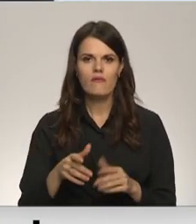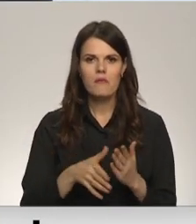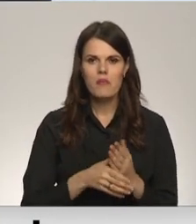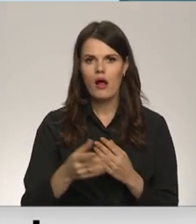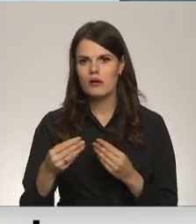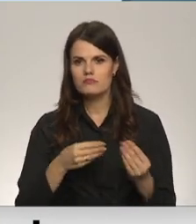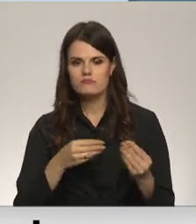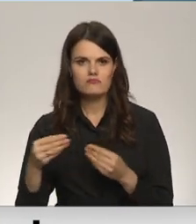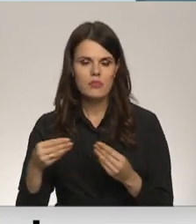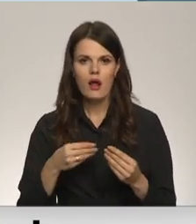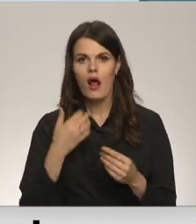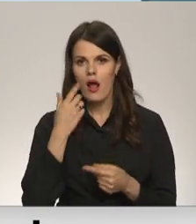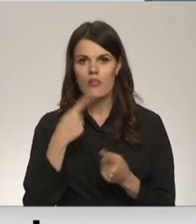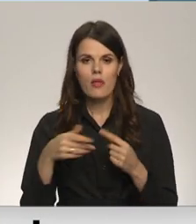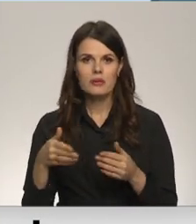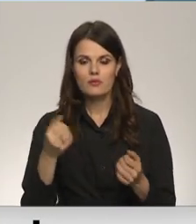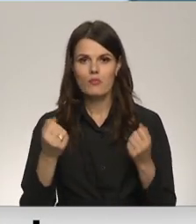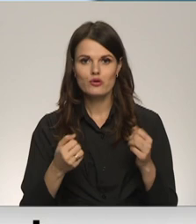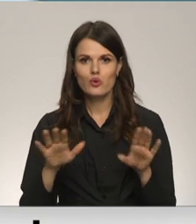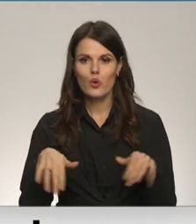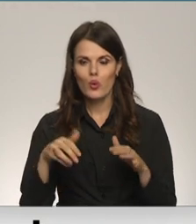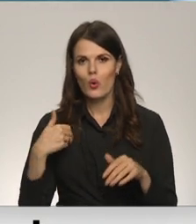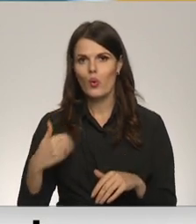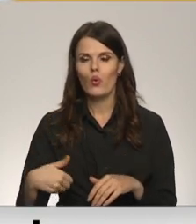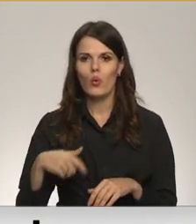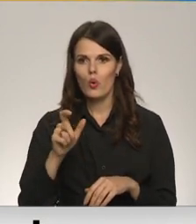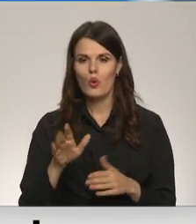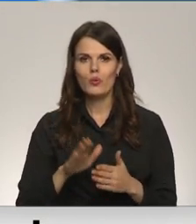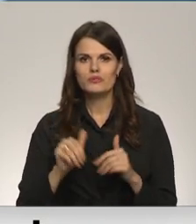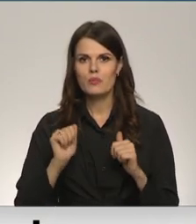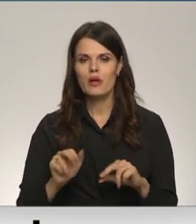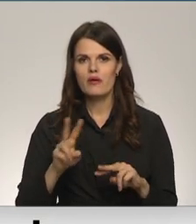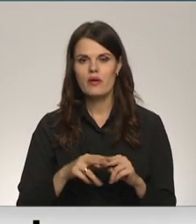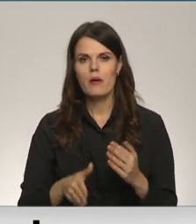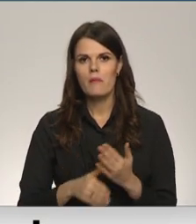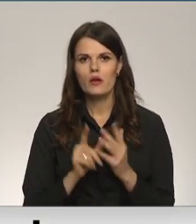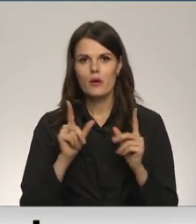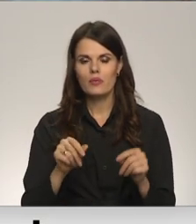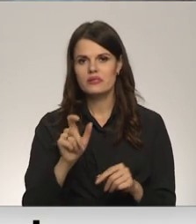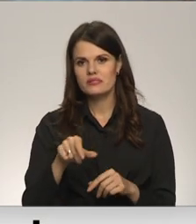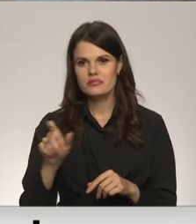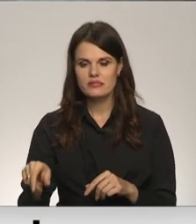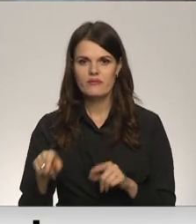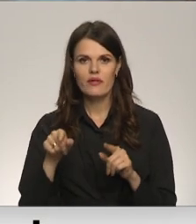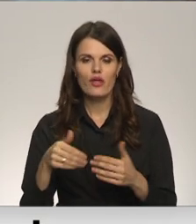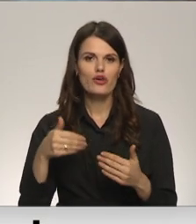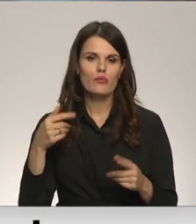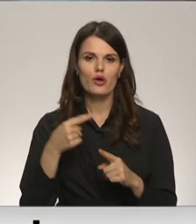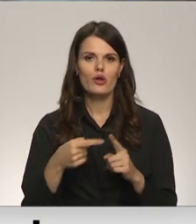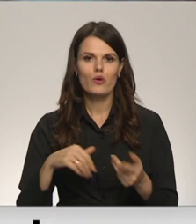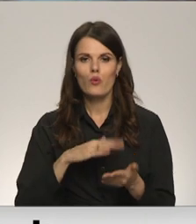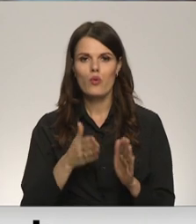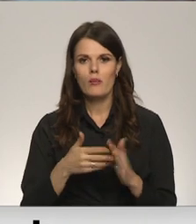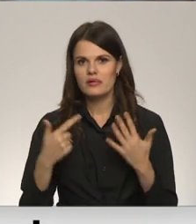rokas. Atceļā, kad mašīnas ir iztukšotas, kuldīdznieku uz mierīgākām vietām palīdz nokļūt arī cilvēkiem. Tā iepriekšējā reizē